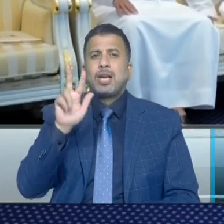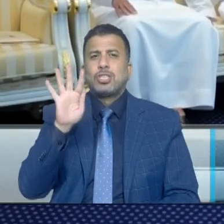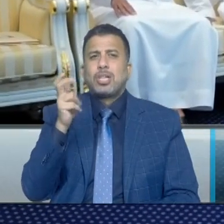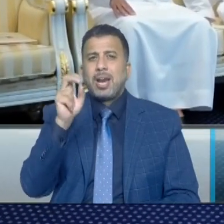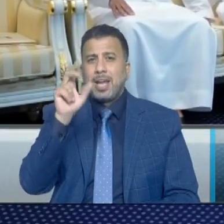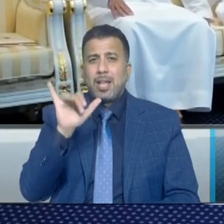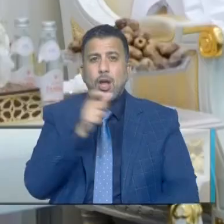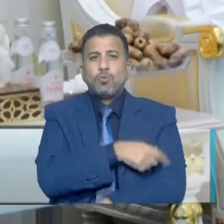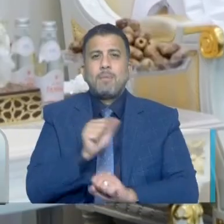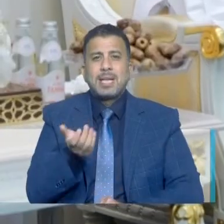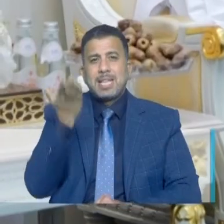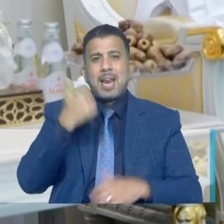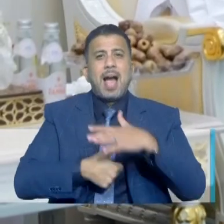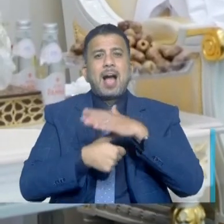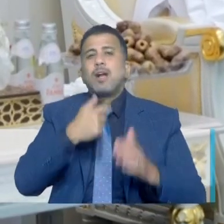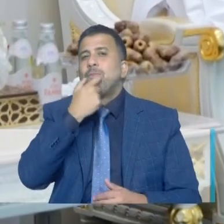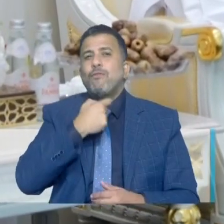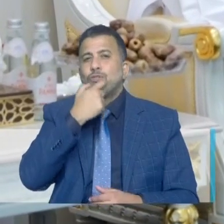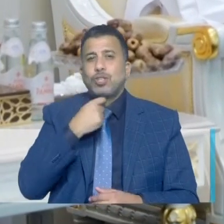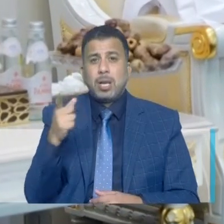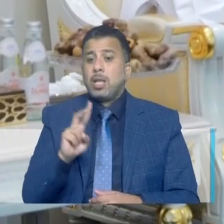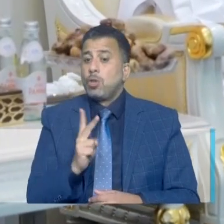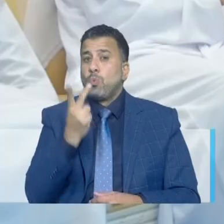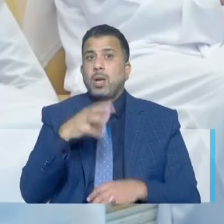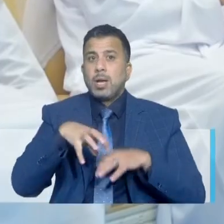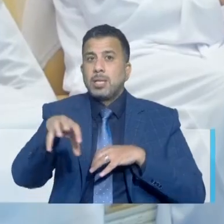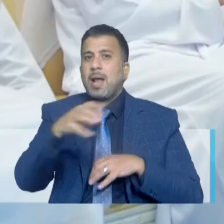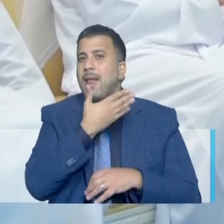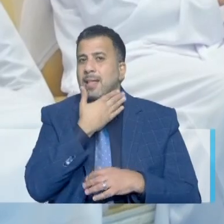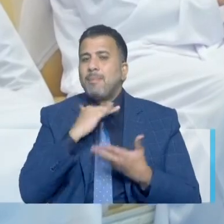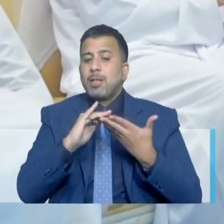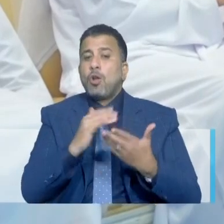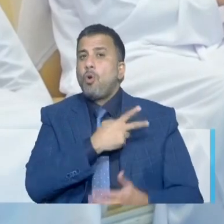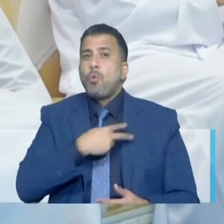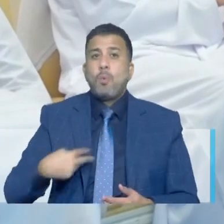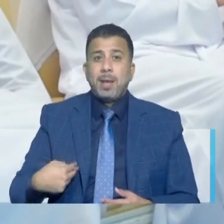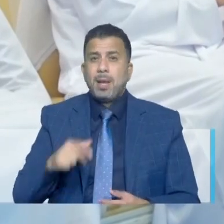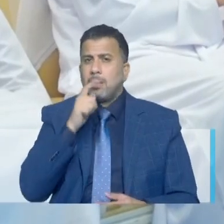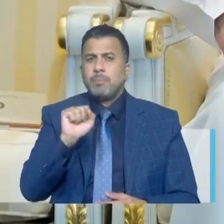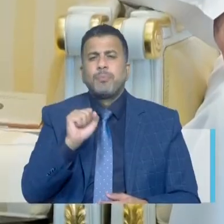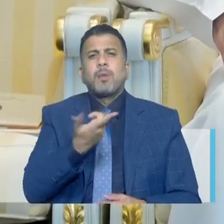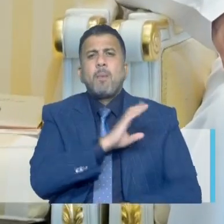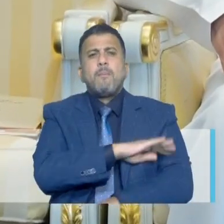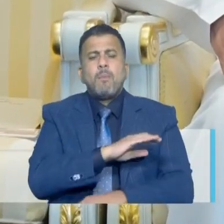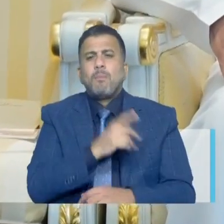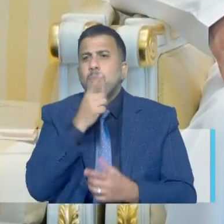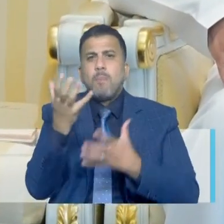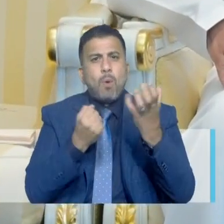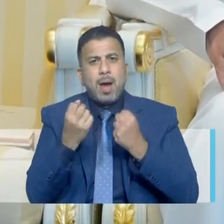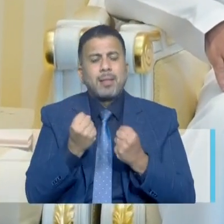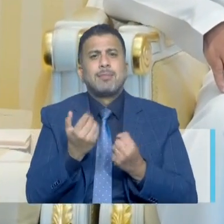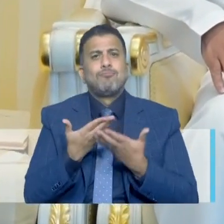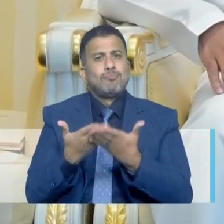الشرقي عضو المجلس الاعلى حاكم الفجيره لتطوير قطاع الخدمات الحكوميه عبر توفير الموارد